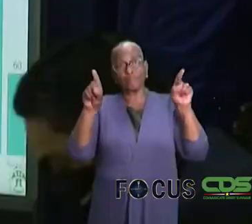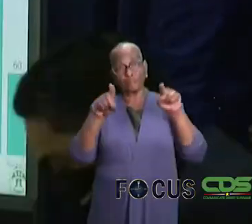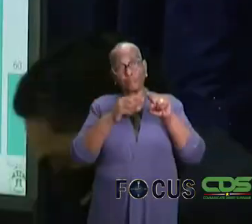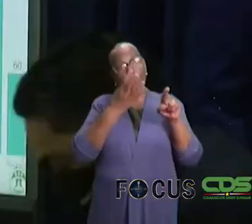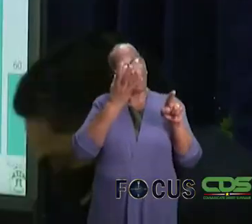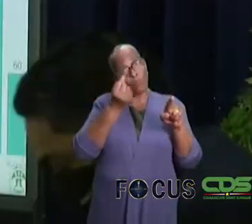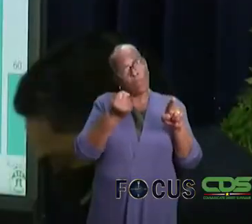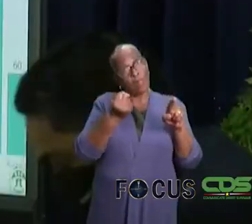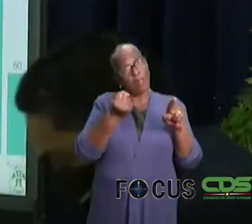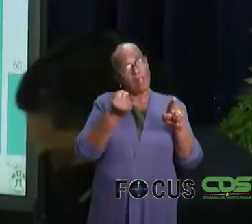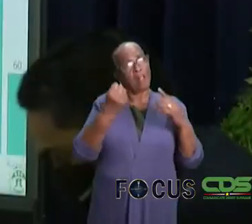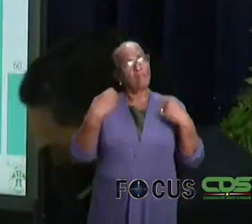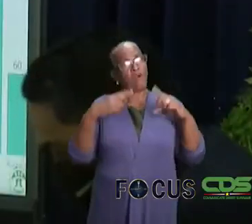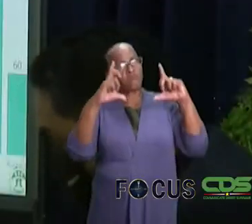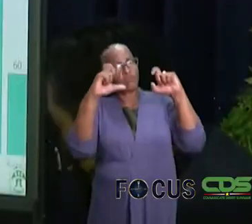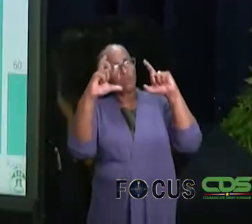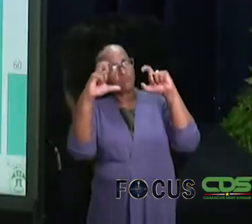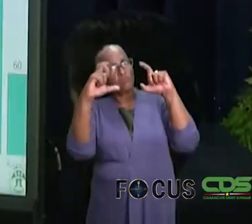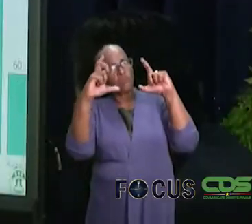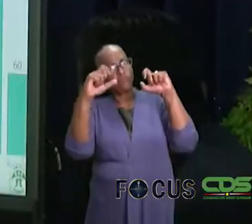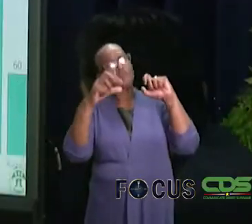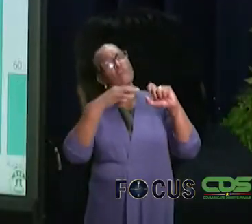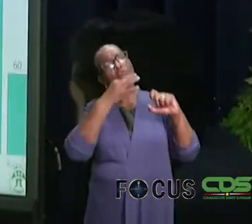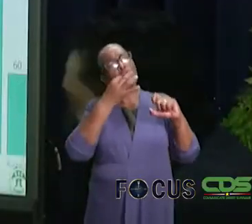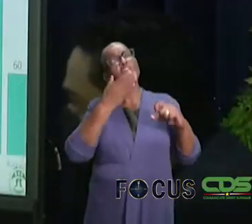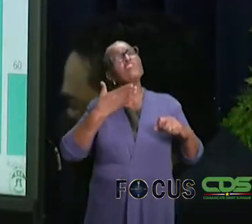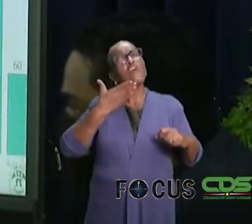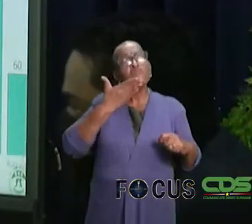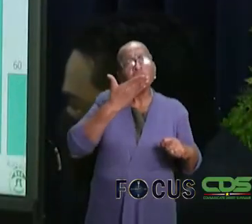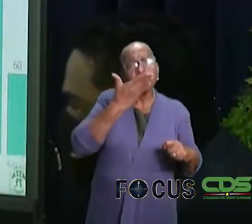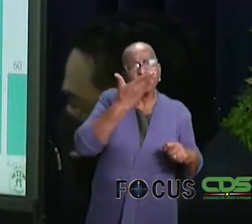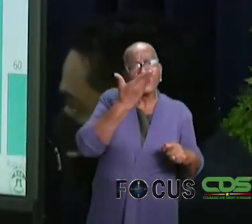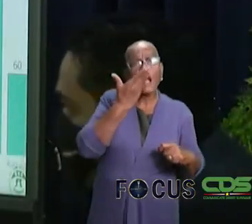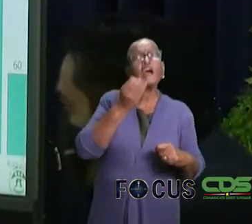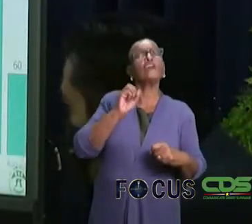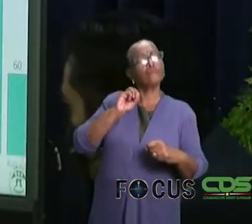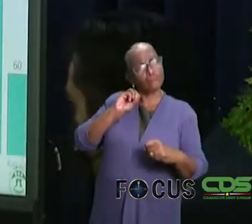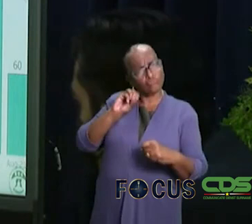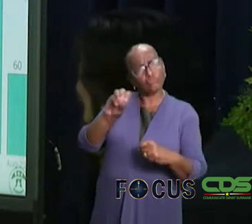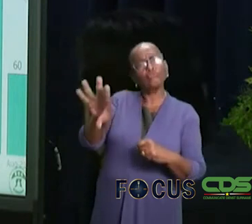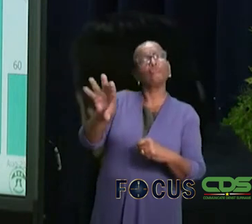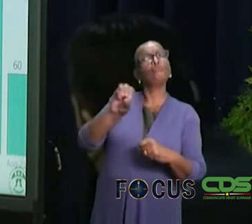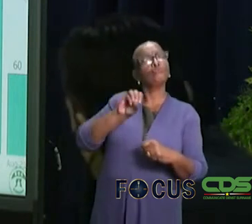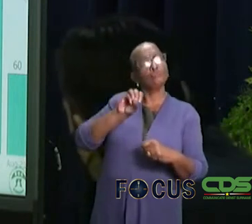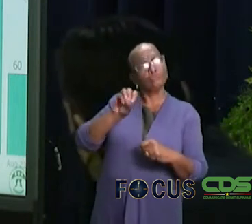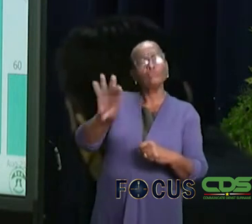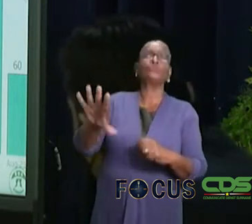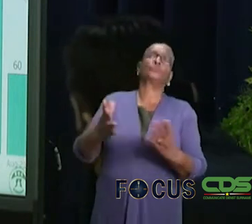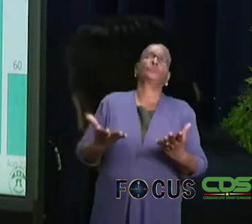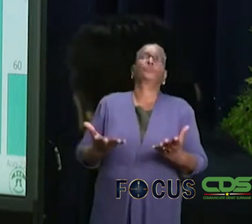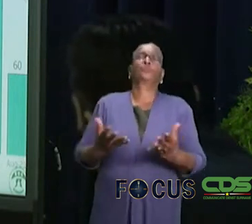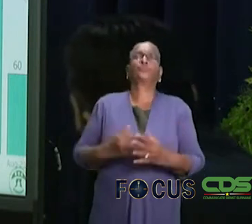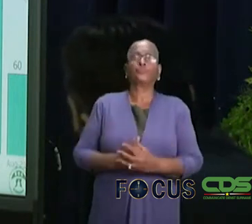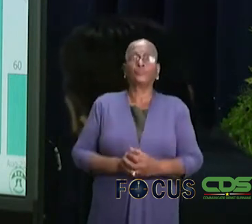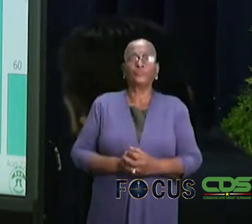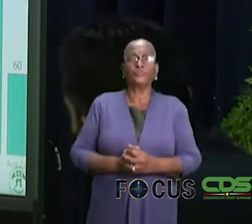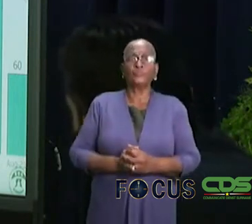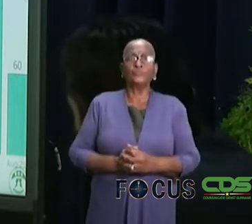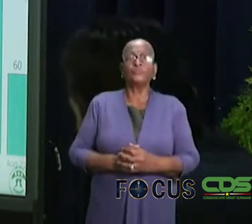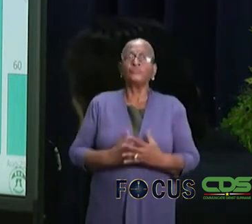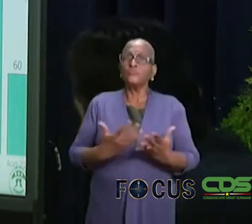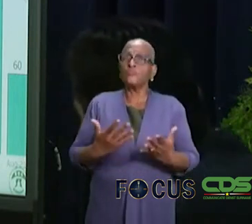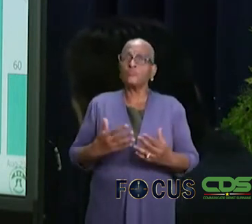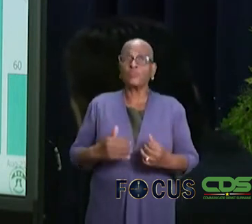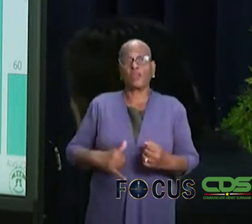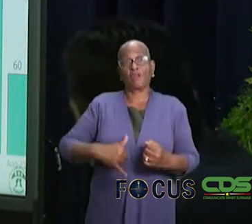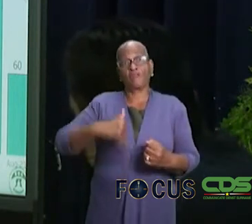Want ik zie dat jullie foto's maken. De presentatie gaat altijd available zijn. Oké? Dan hoef je niet foto's. We hebben